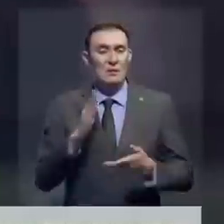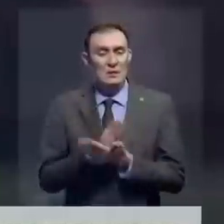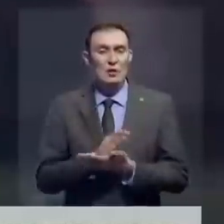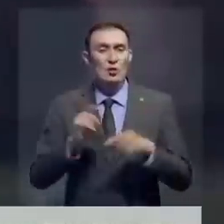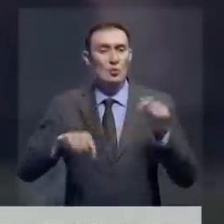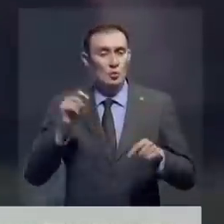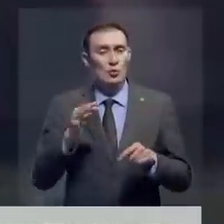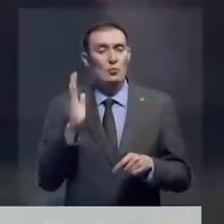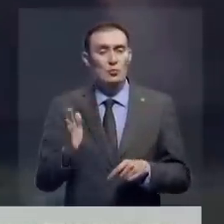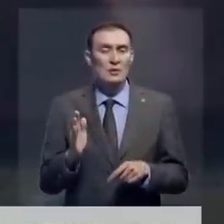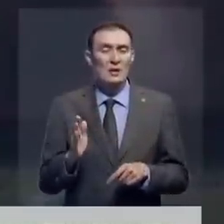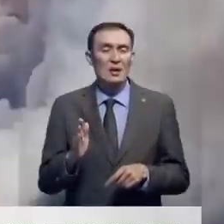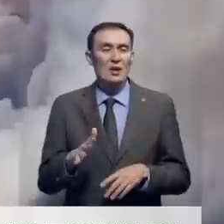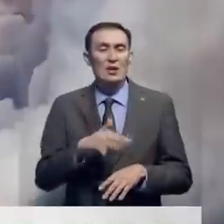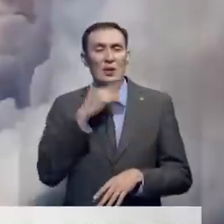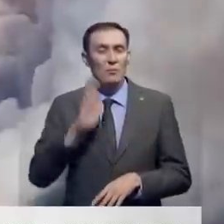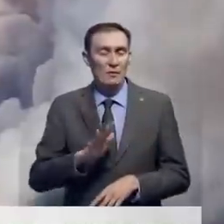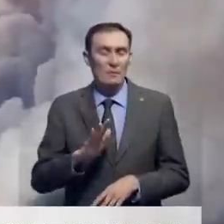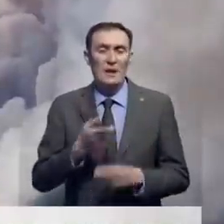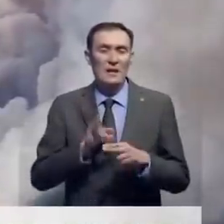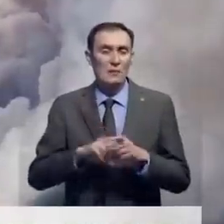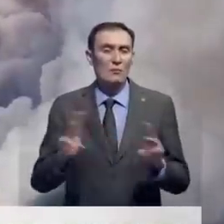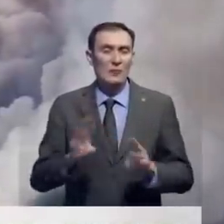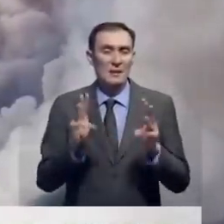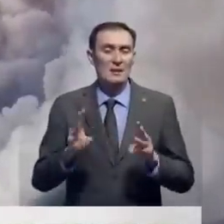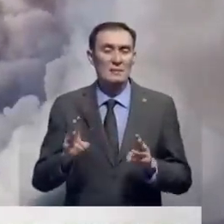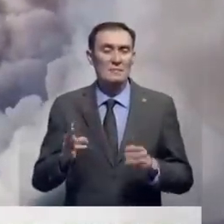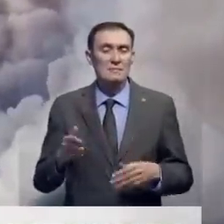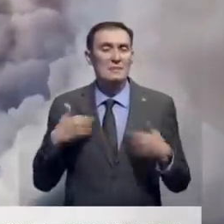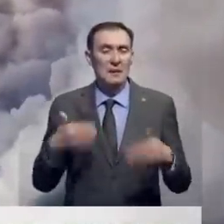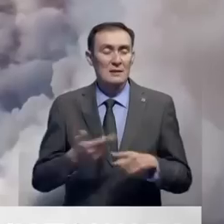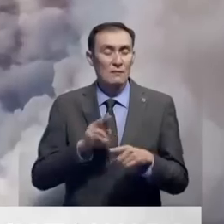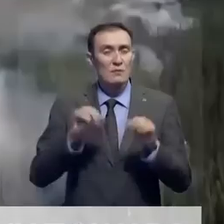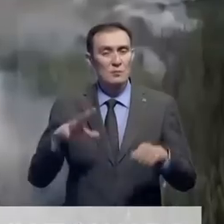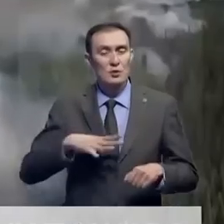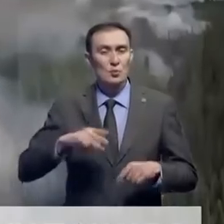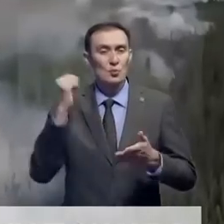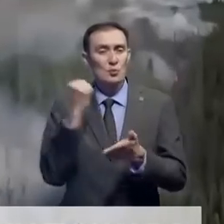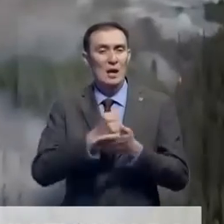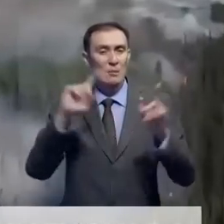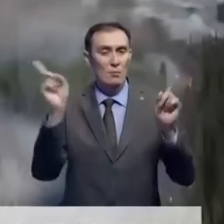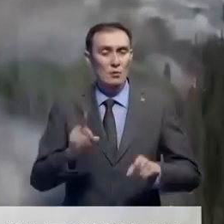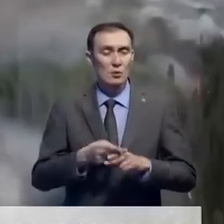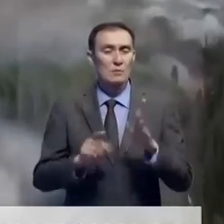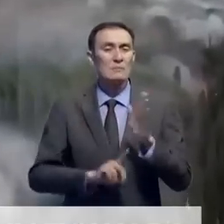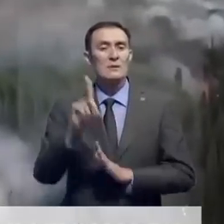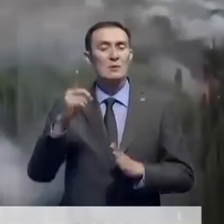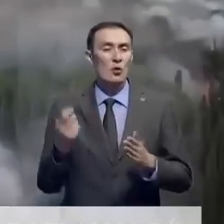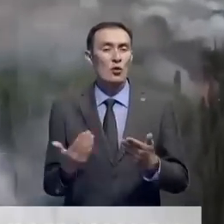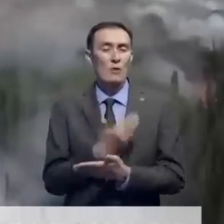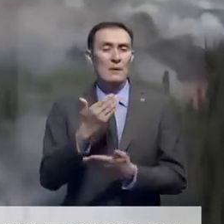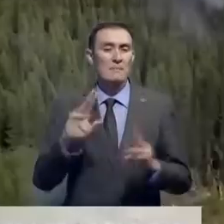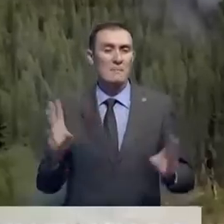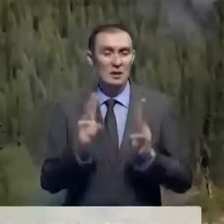ожидается дождь Однако он будет незначительным в борьбе с пламенем предупреждает власти также возможны удары молнии которые могут спровоцировать новые